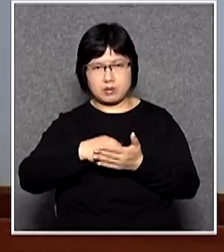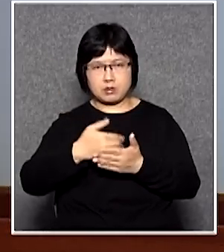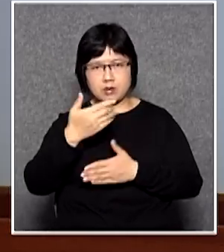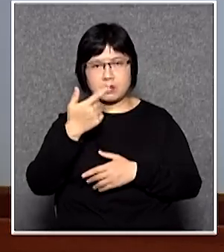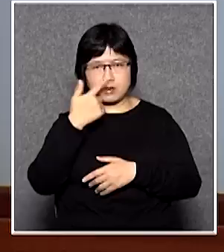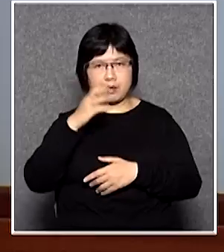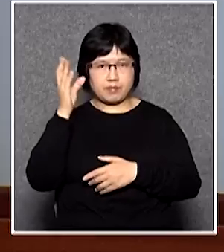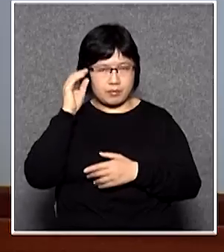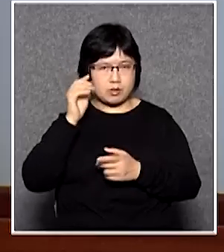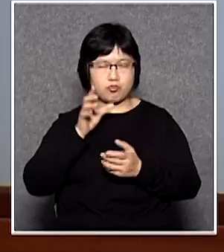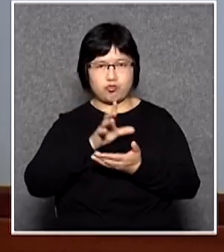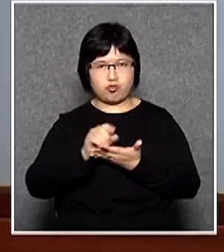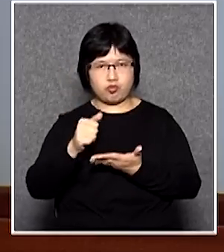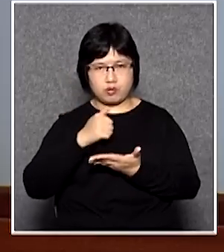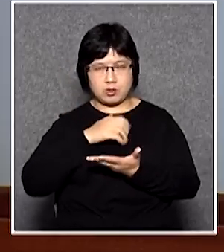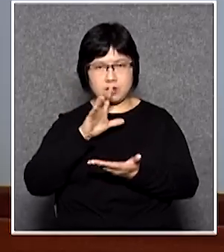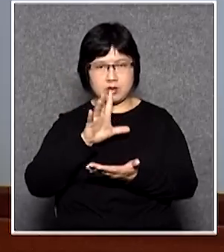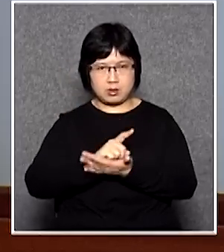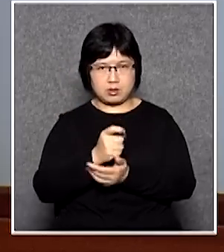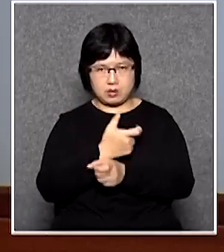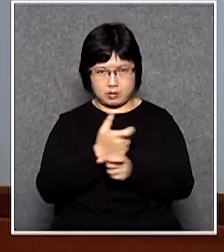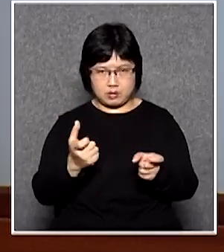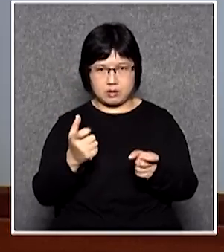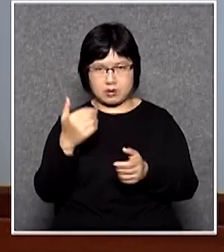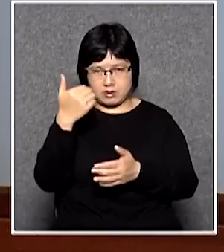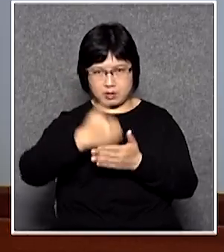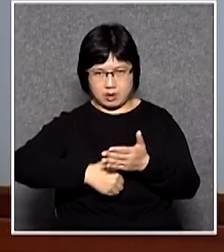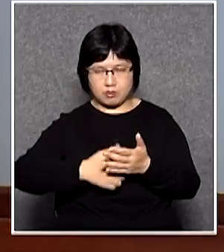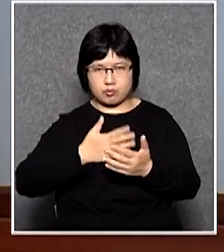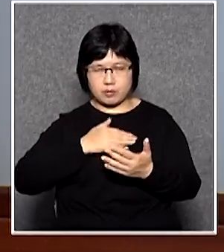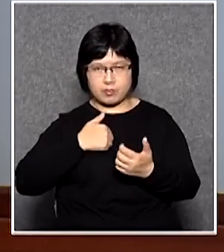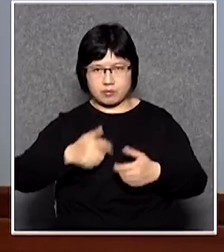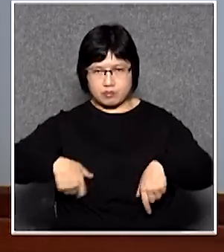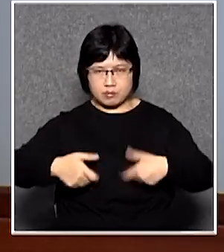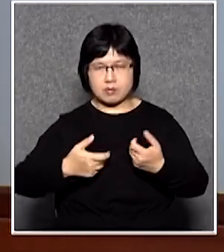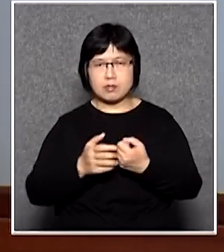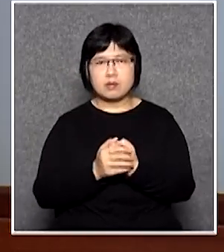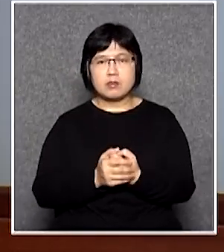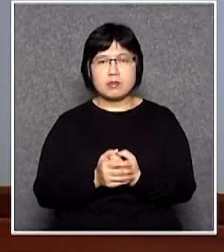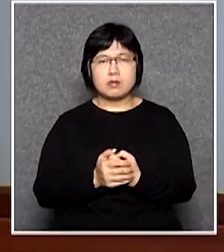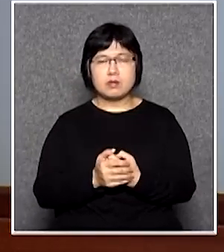统筹专员的全年薪酬预算开支。主席。